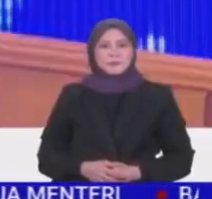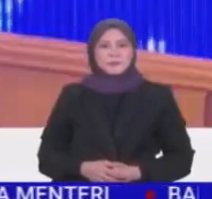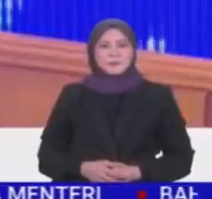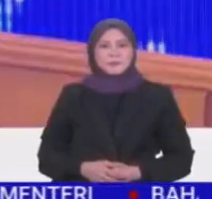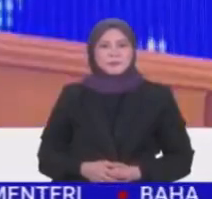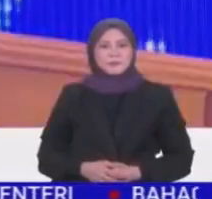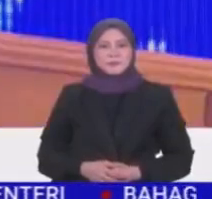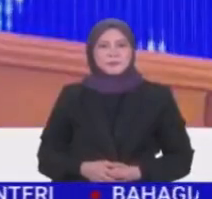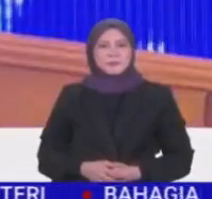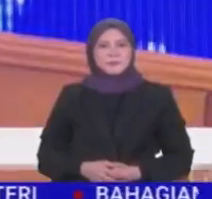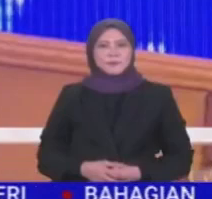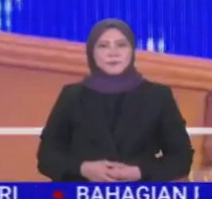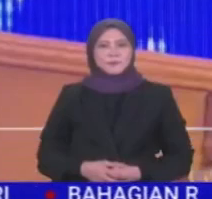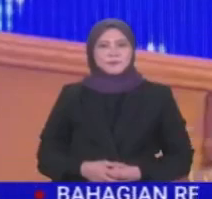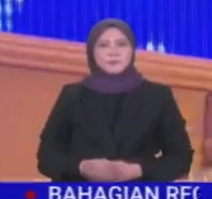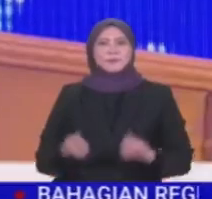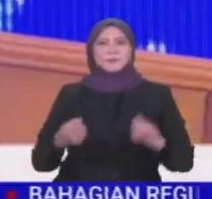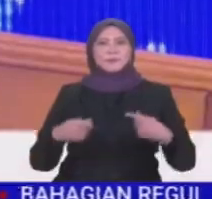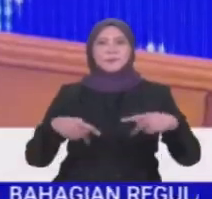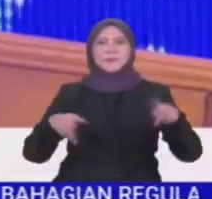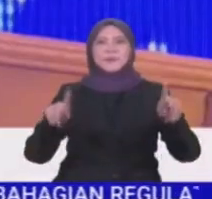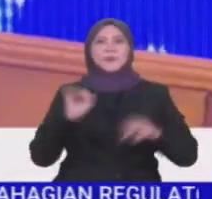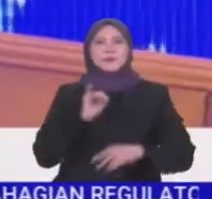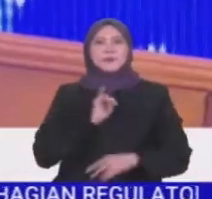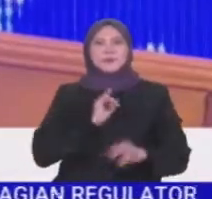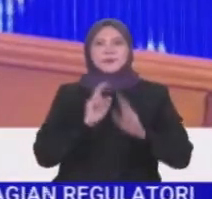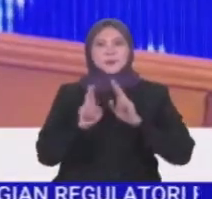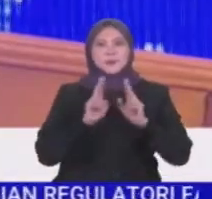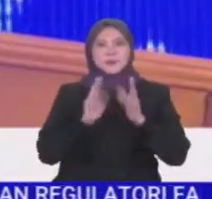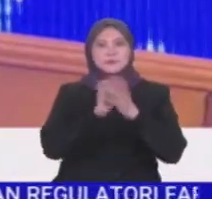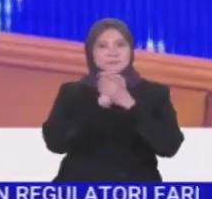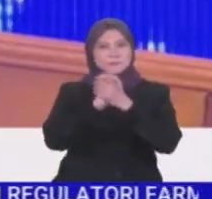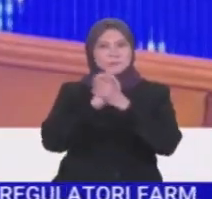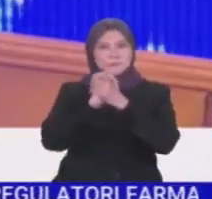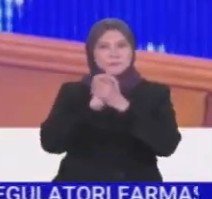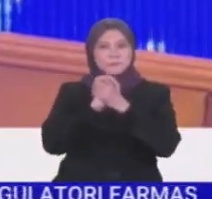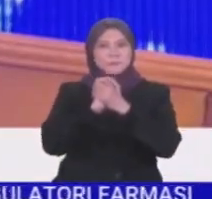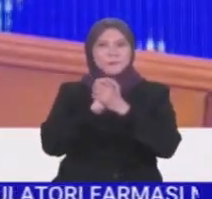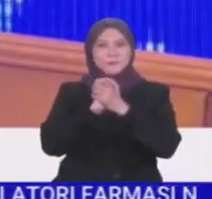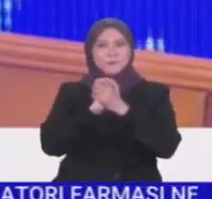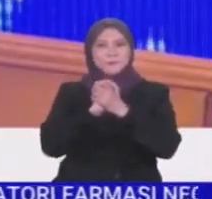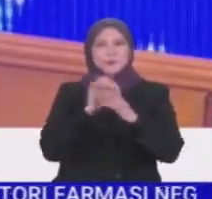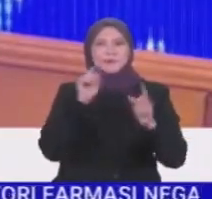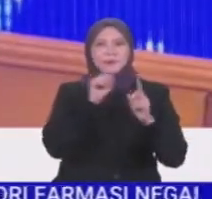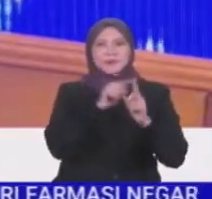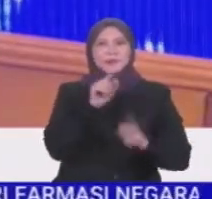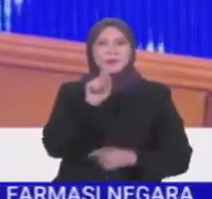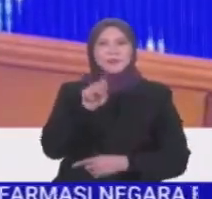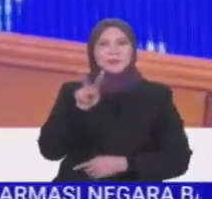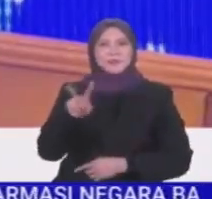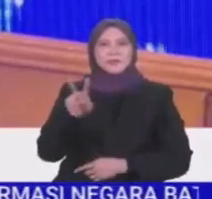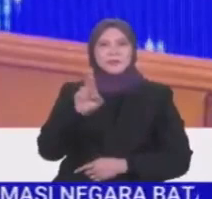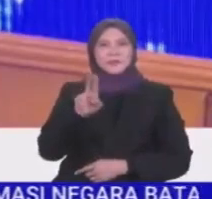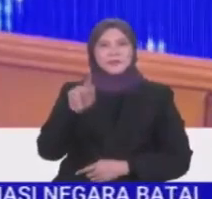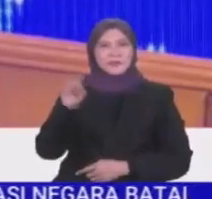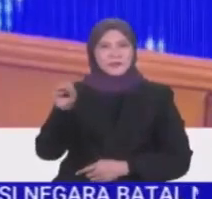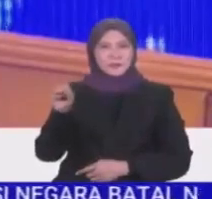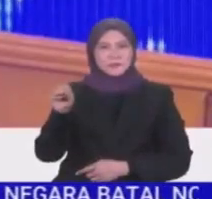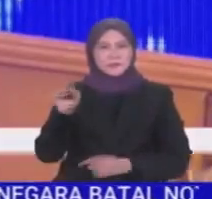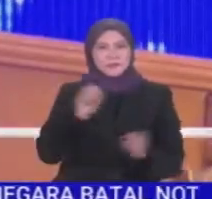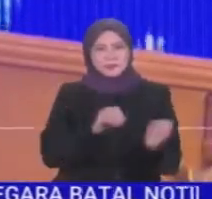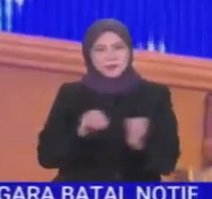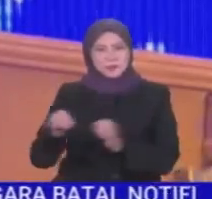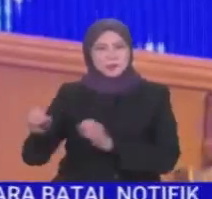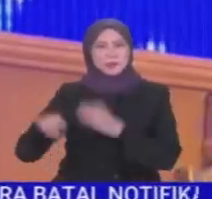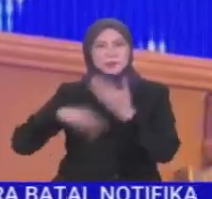Di kesempatan ini juga saya ingin mengucapkan tahniah kepada PVRTM yang menganjurkan program